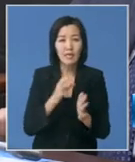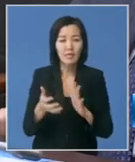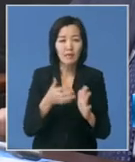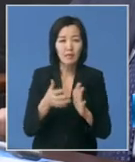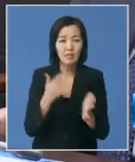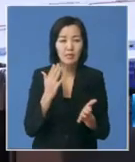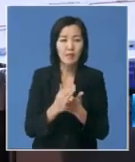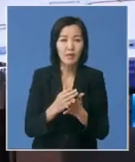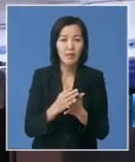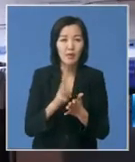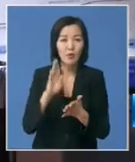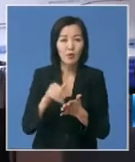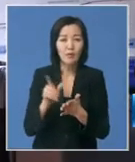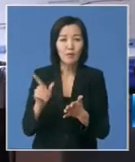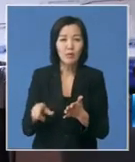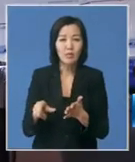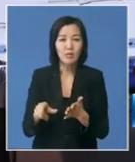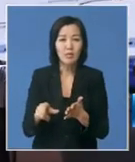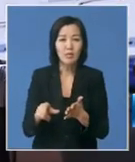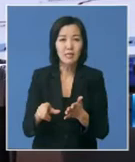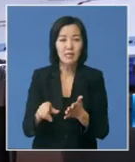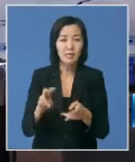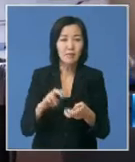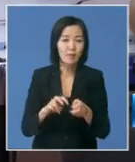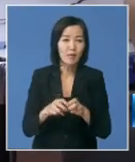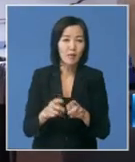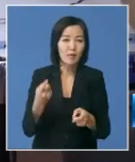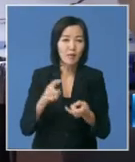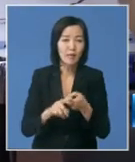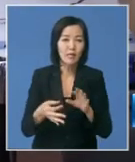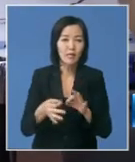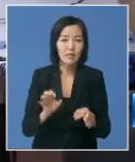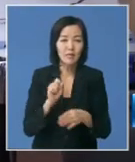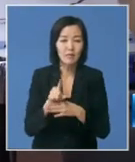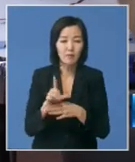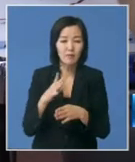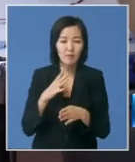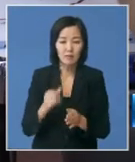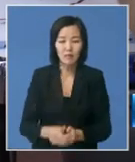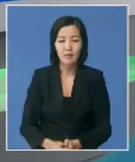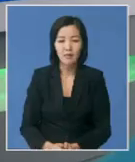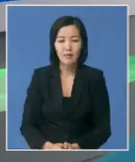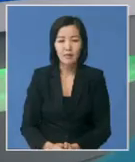отыр. Үкімет басшысы жиын соңында көтерілген мәселелерге қатысты нақты тапсырмалар берді.